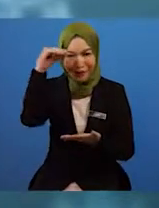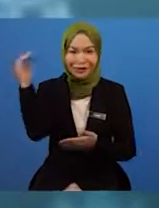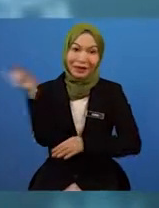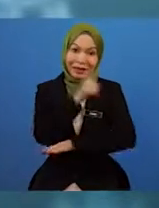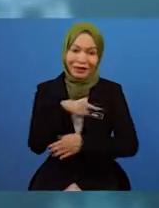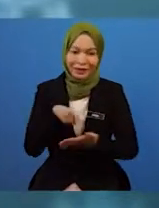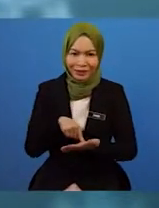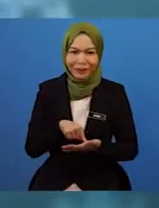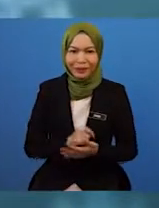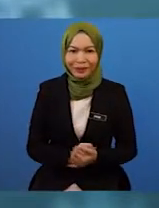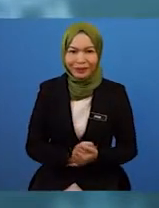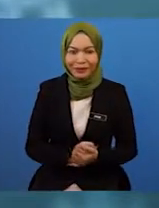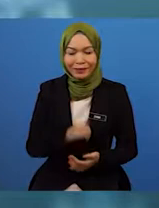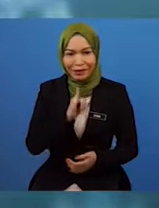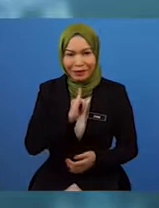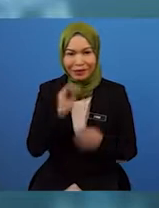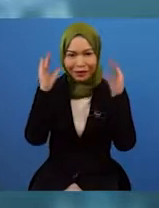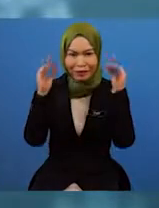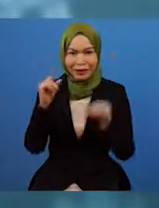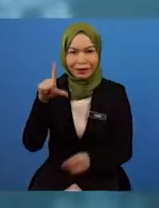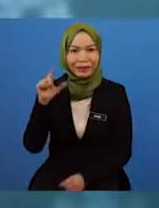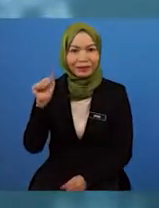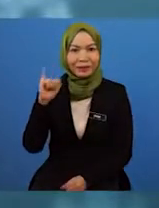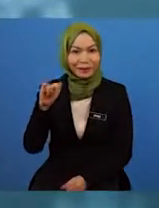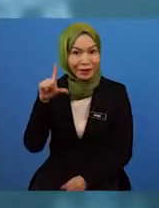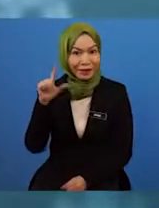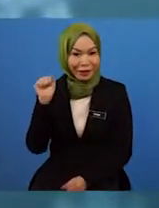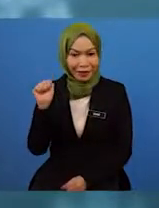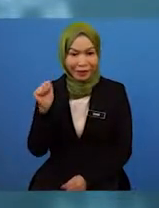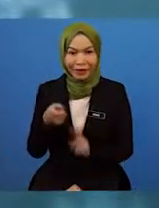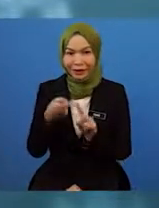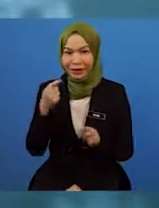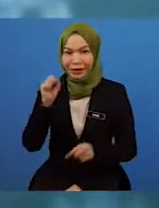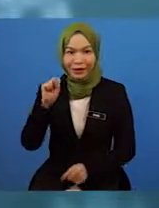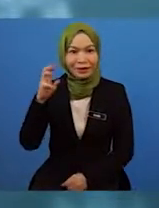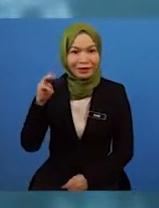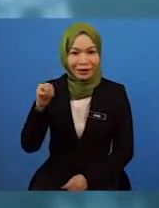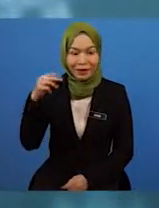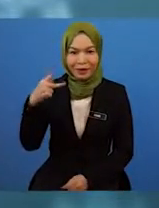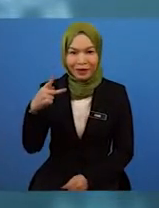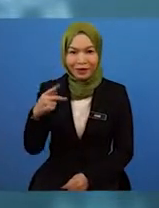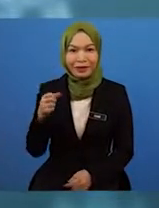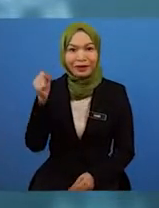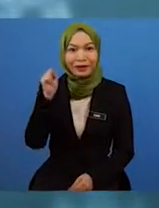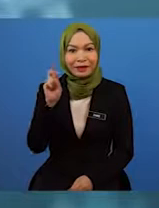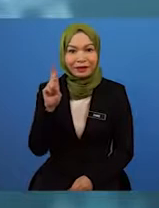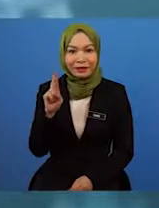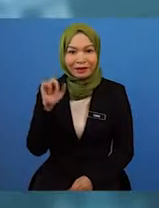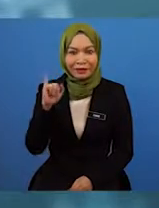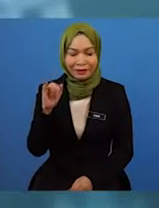topik baru hari ini. Saya Cikgu Laila Fasha Ibrahim dari SMK Sri Hartamas, Kuala